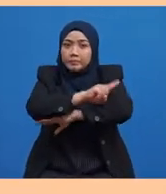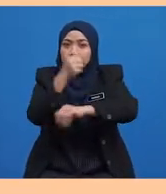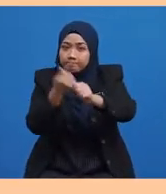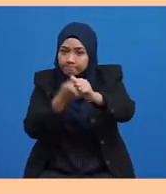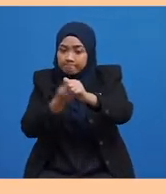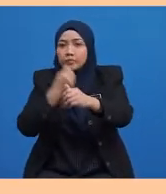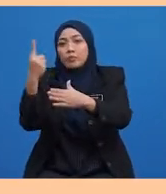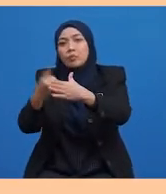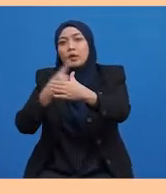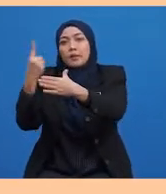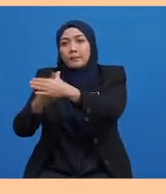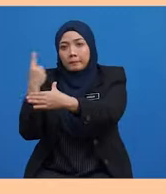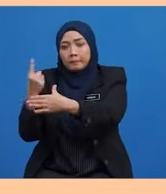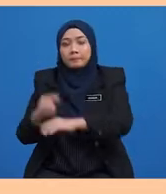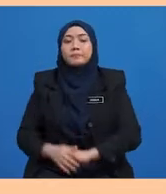bulan.